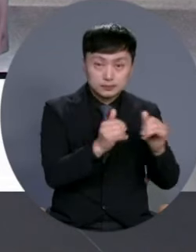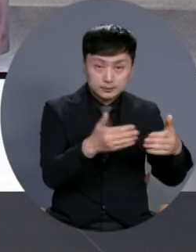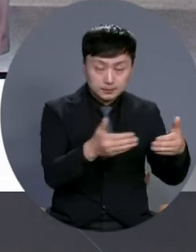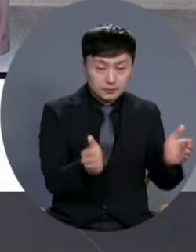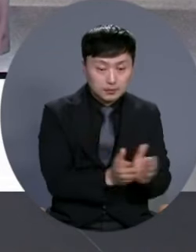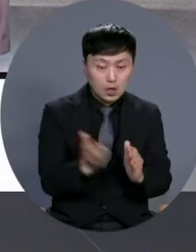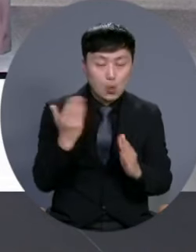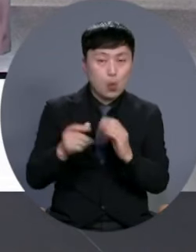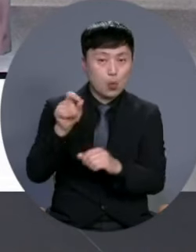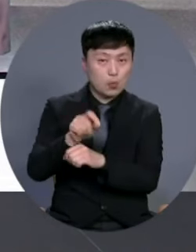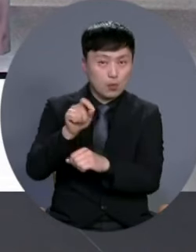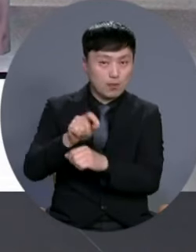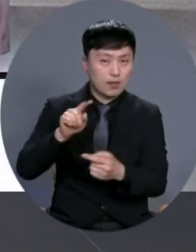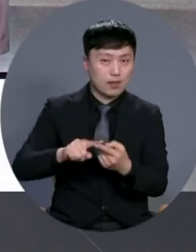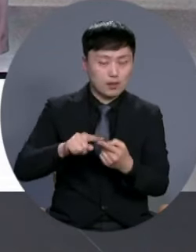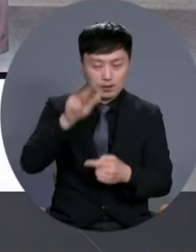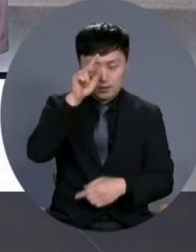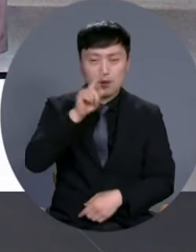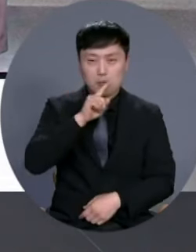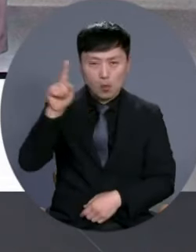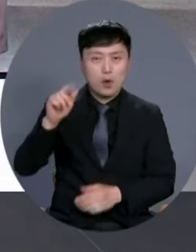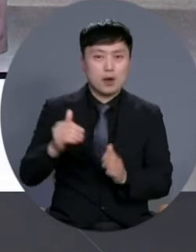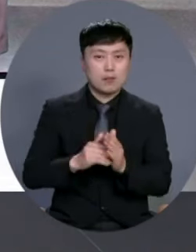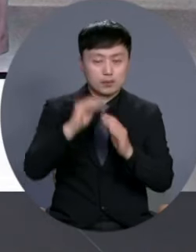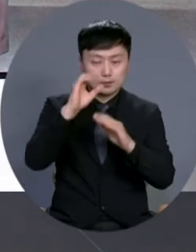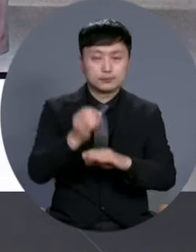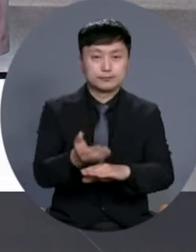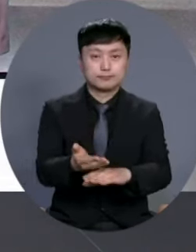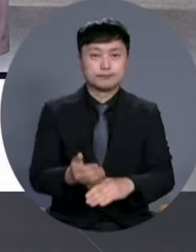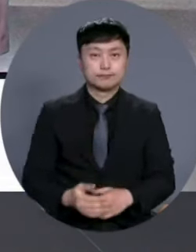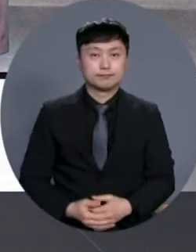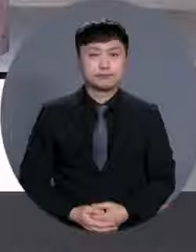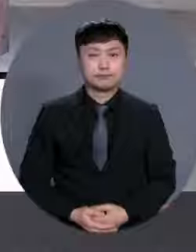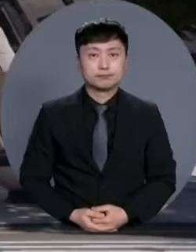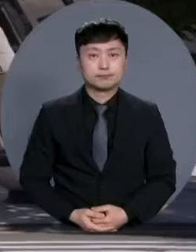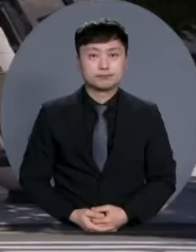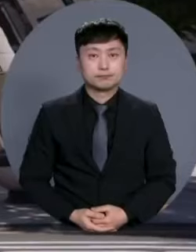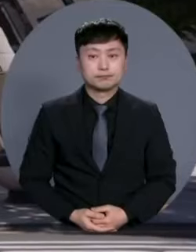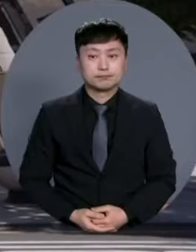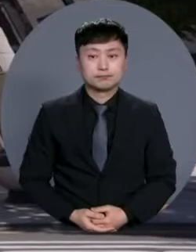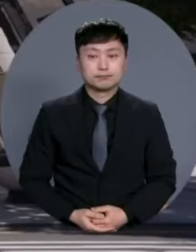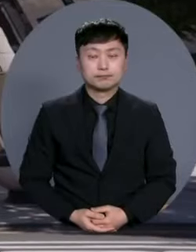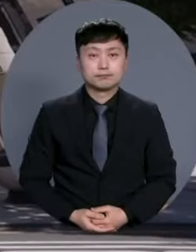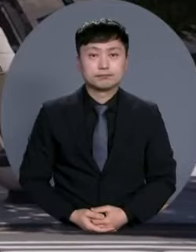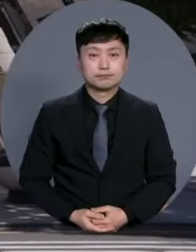관련 공무원들을 경찰에 고발했습니다. 신병철 기자입니다.